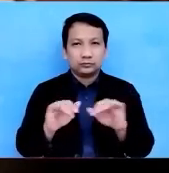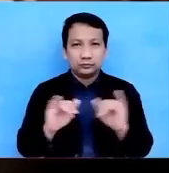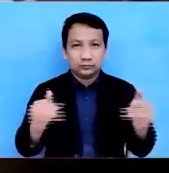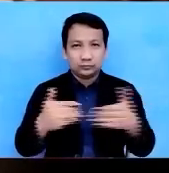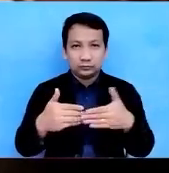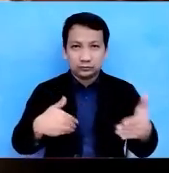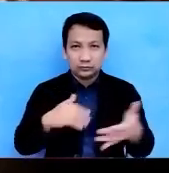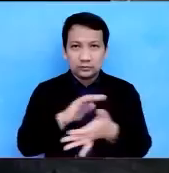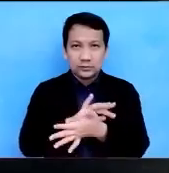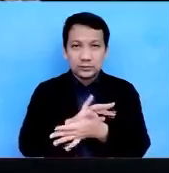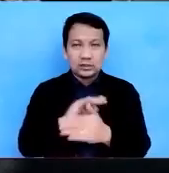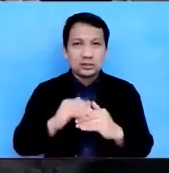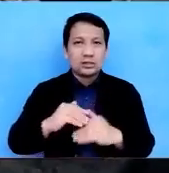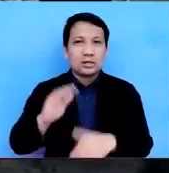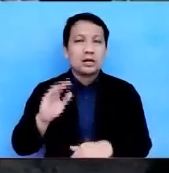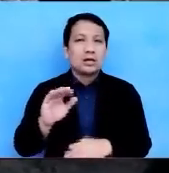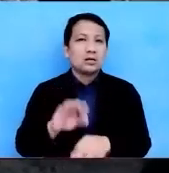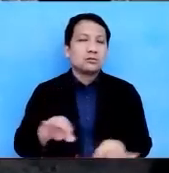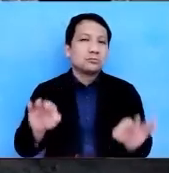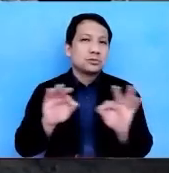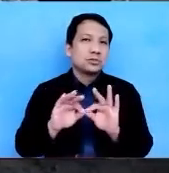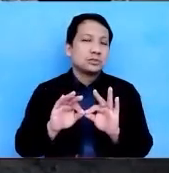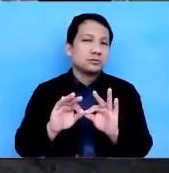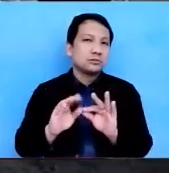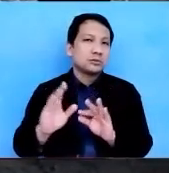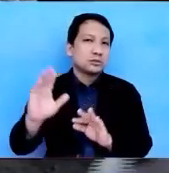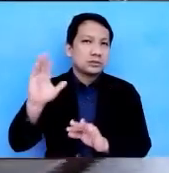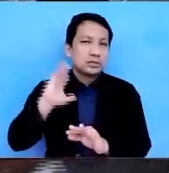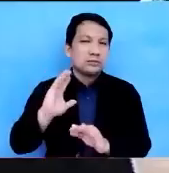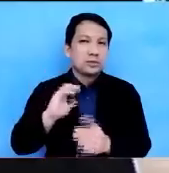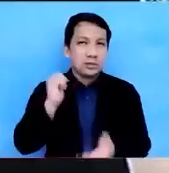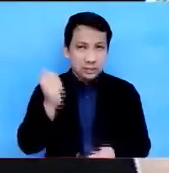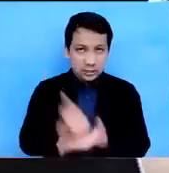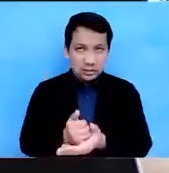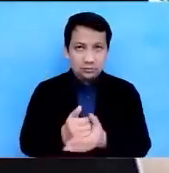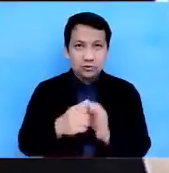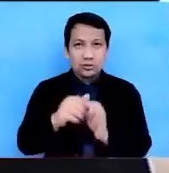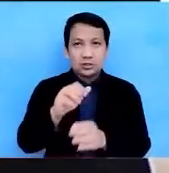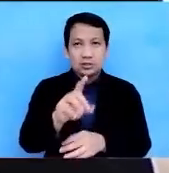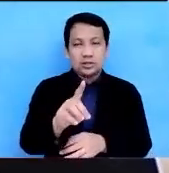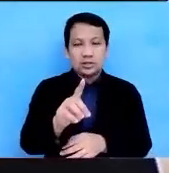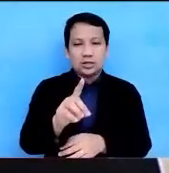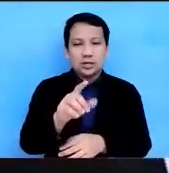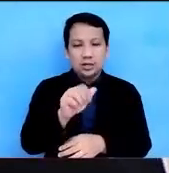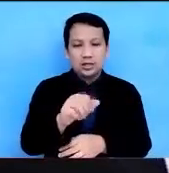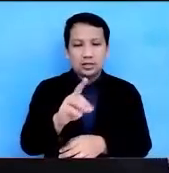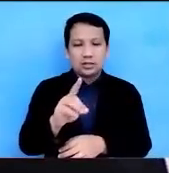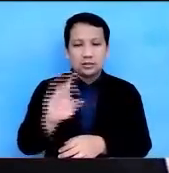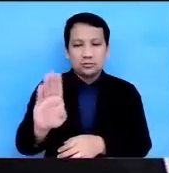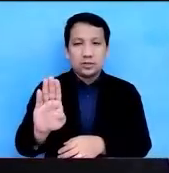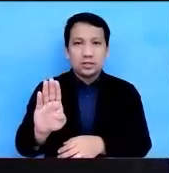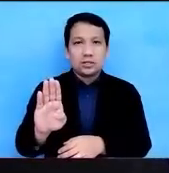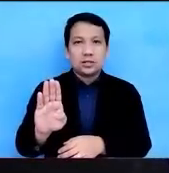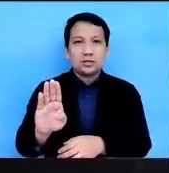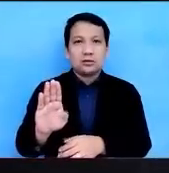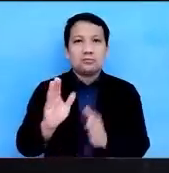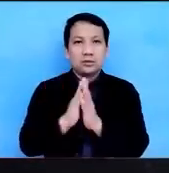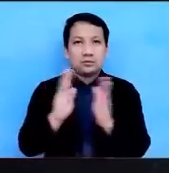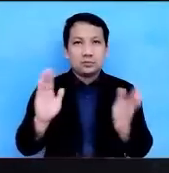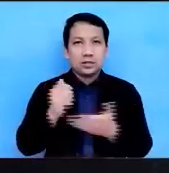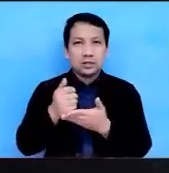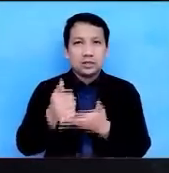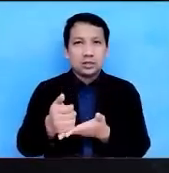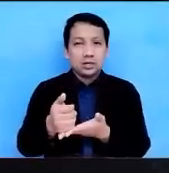COVID-19 pandemic. Sabi ng Pangulo, sakaling aprubahan ito ng ADB, malaki ang maitutulong ng food stamp program